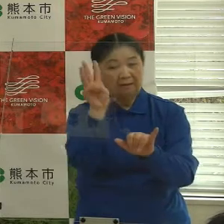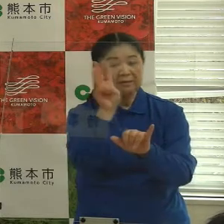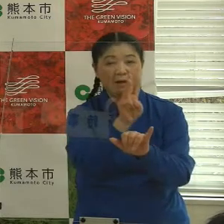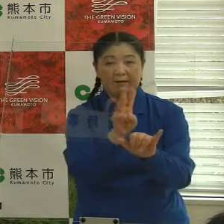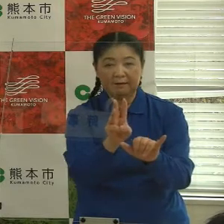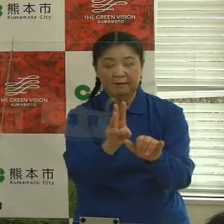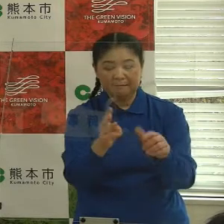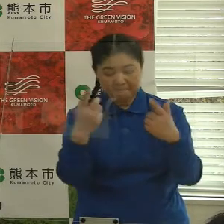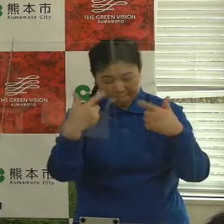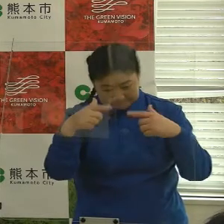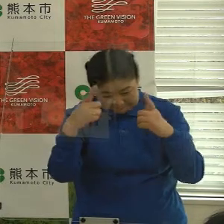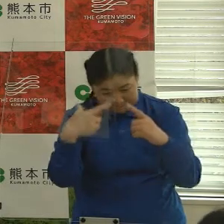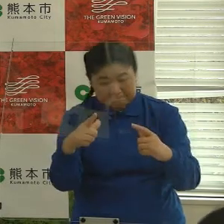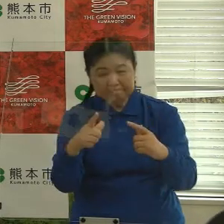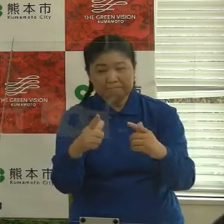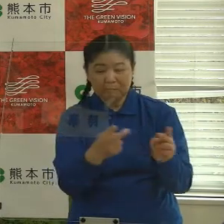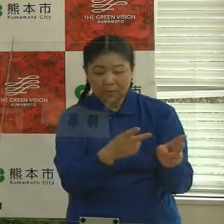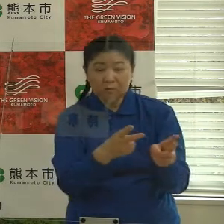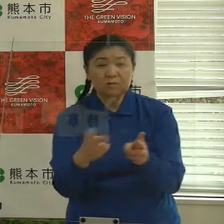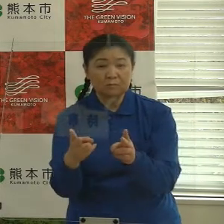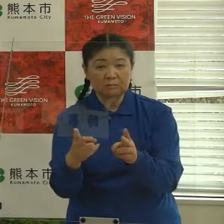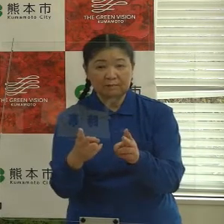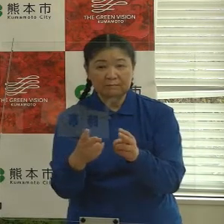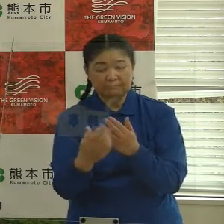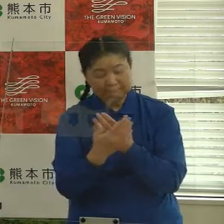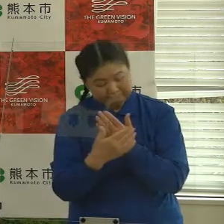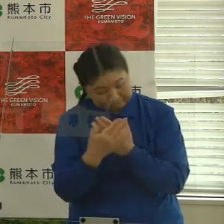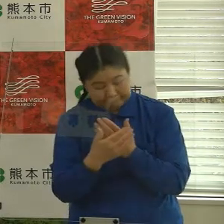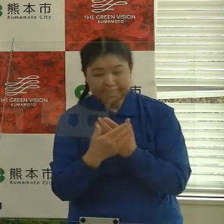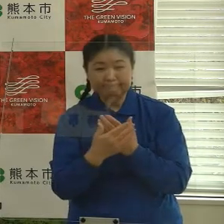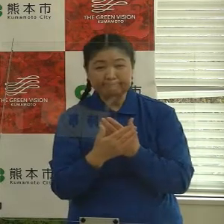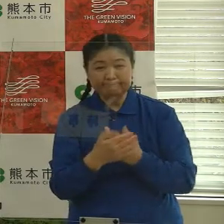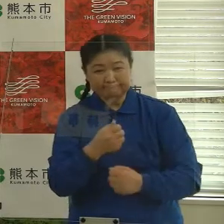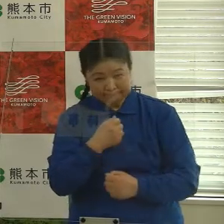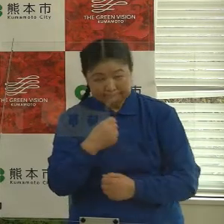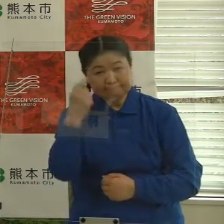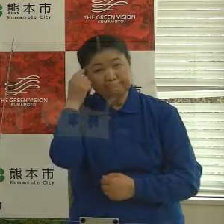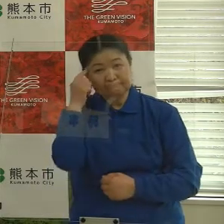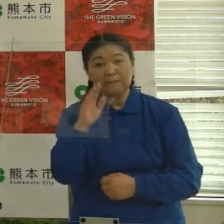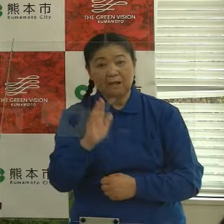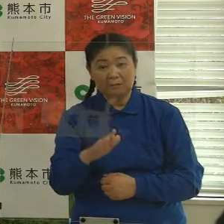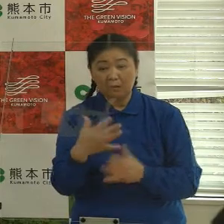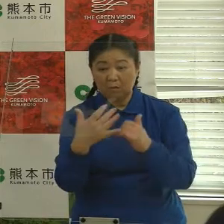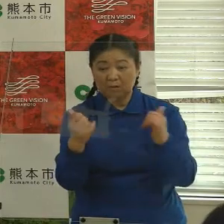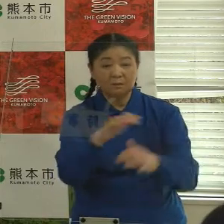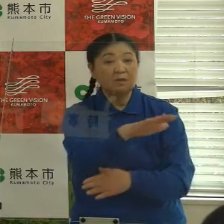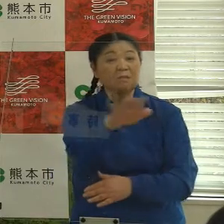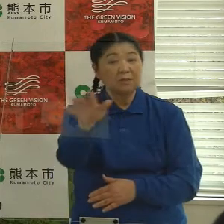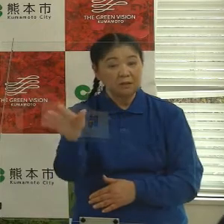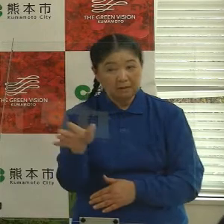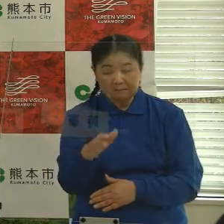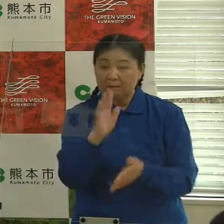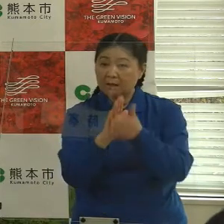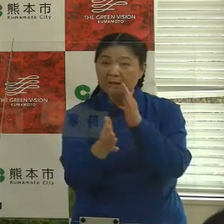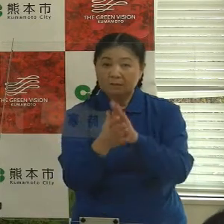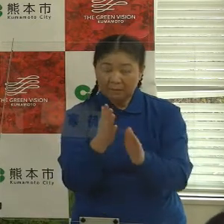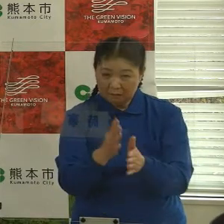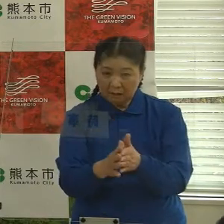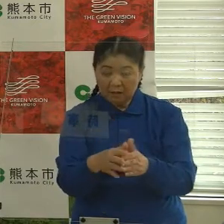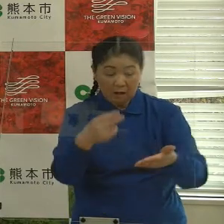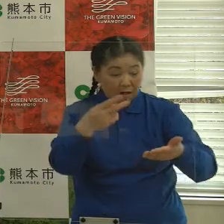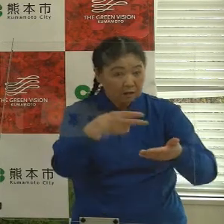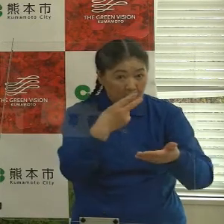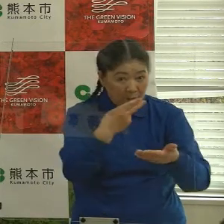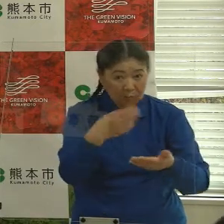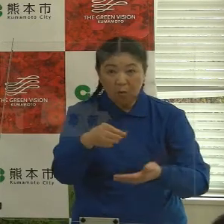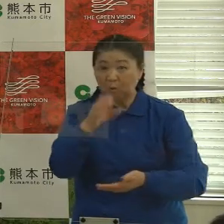対する日頃からの備えが重要であると強く感じたところです。市民の皆様におかれましては今一度食料